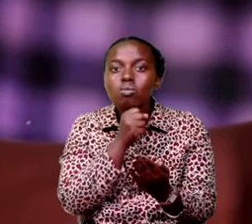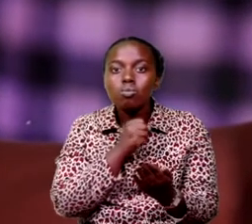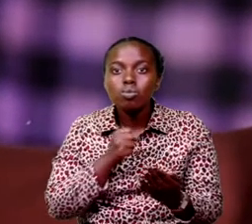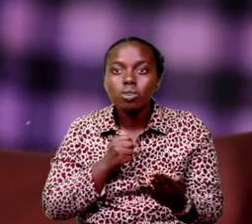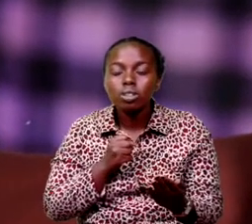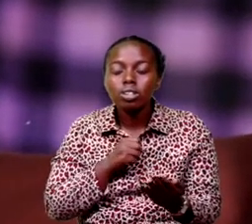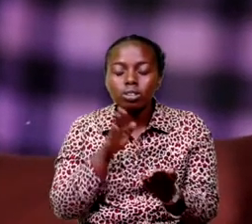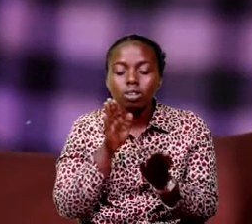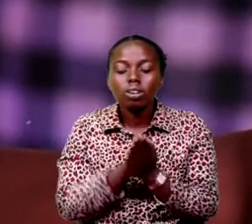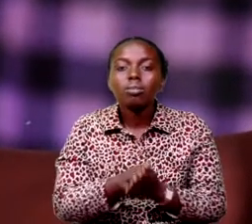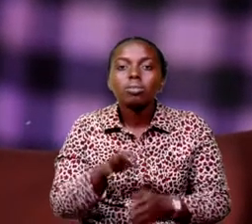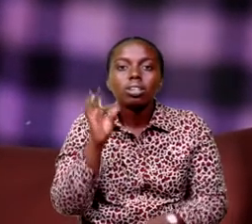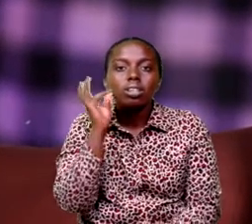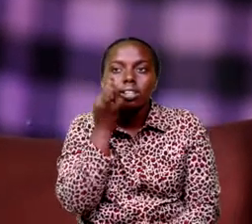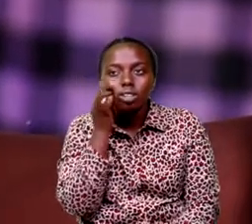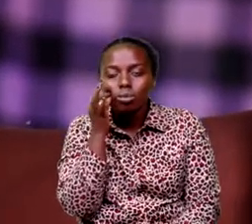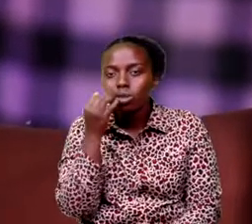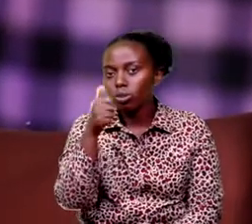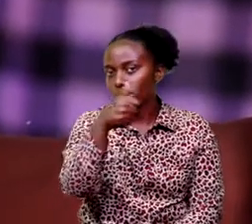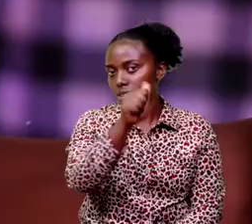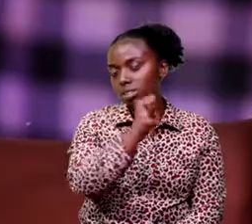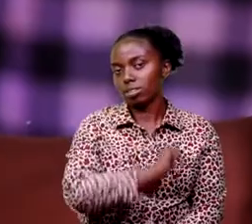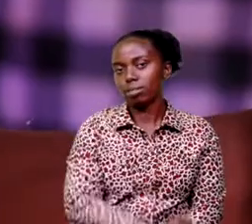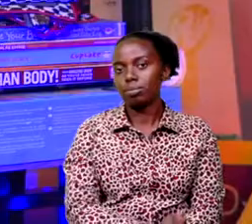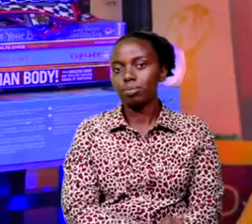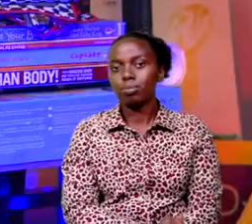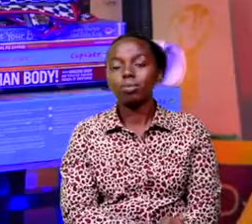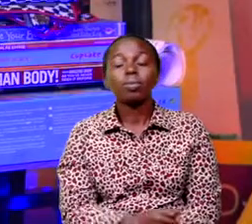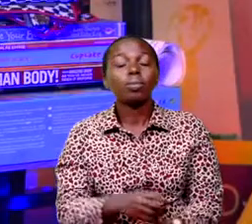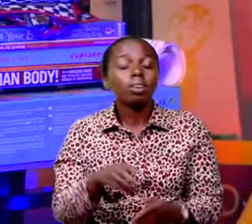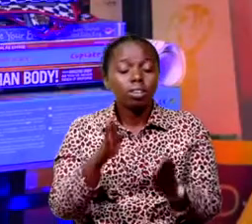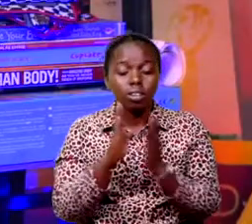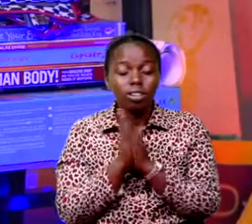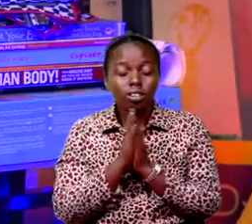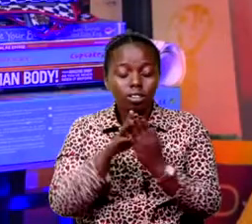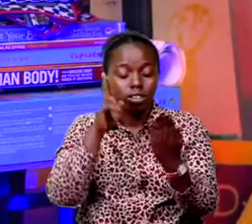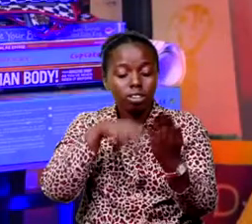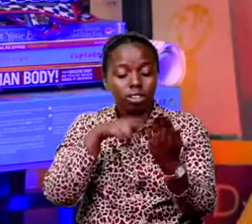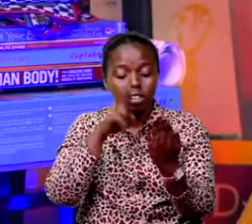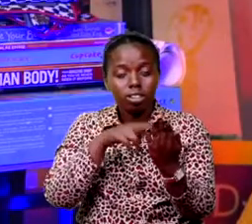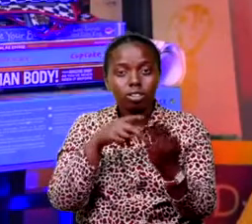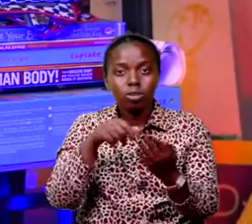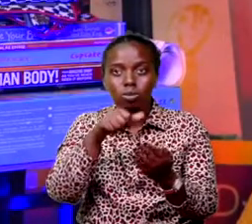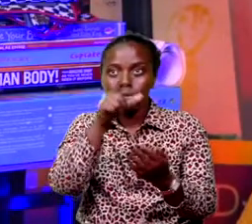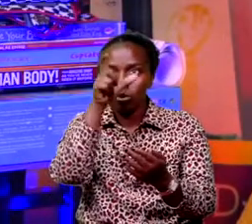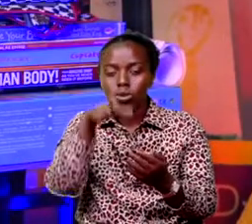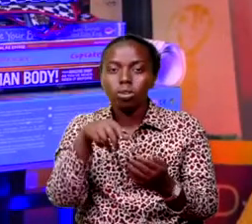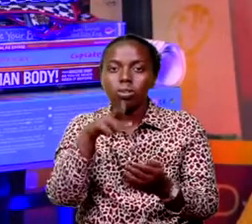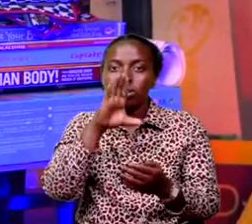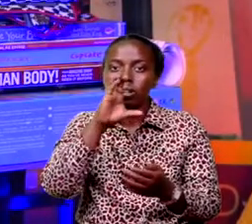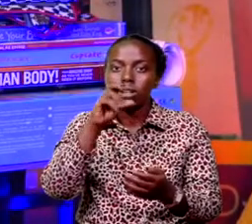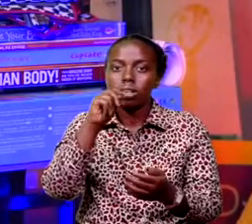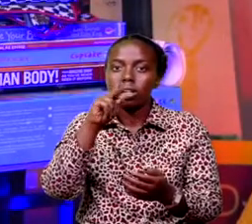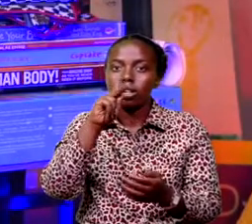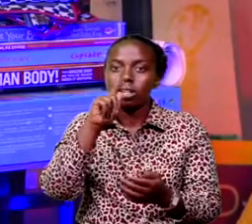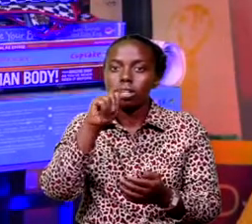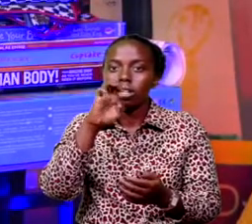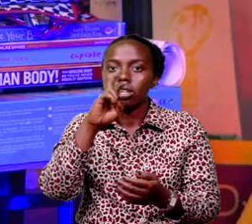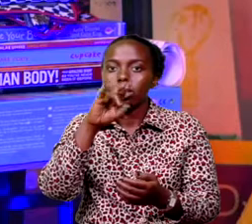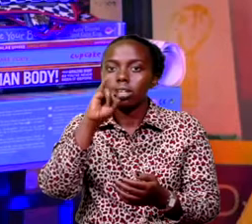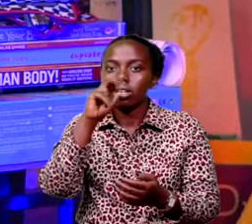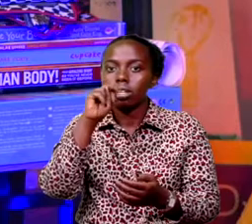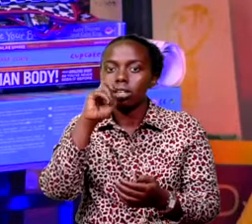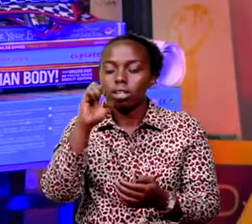umukecuru n'imbuto ze umukecuru n'imbuto ze nagakuru kanditswe n'uwitwa Uwimana Catherine